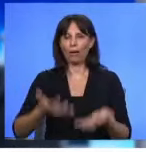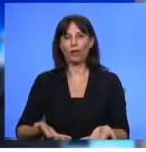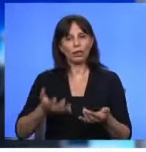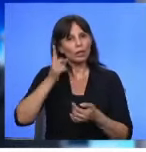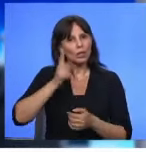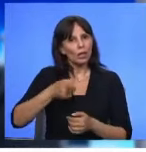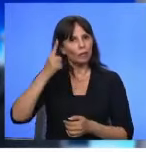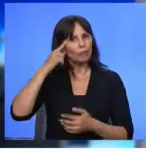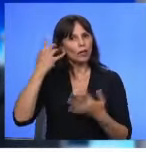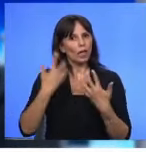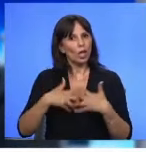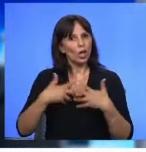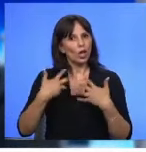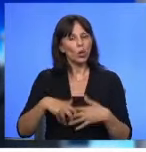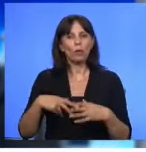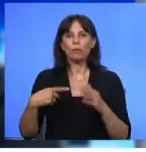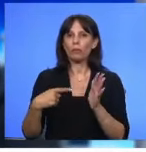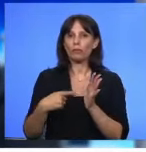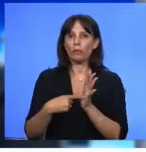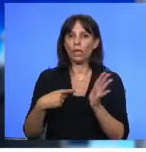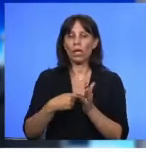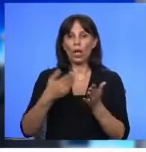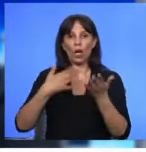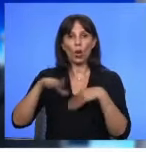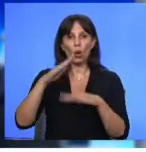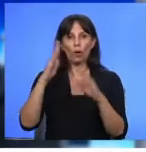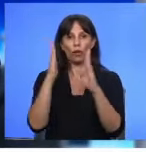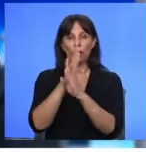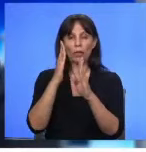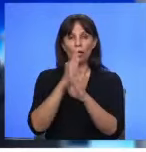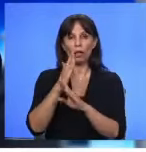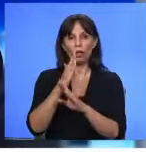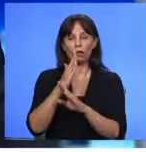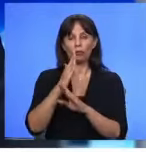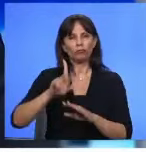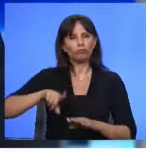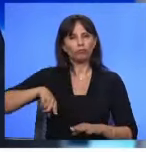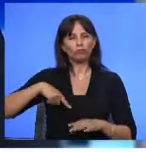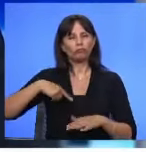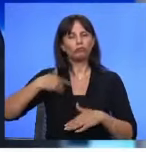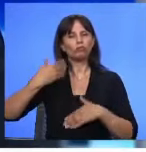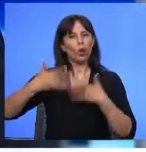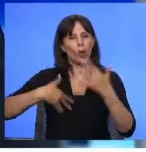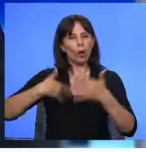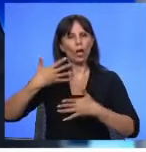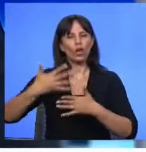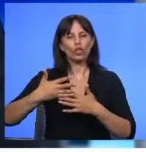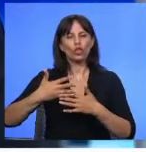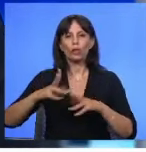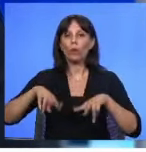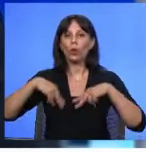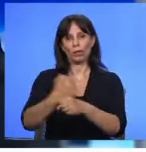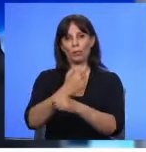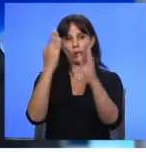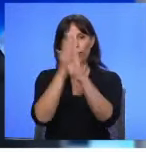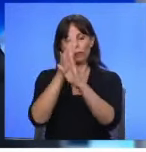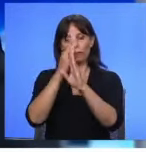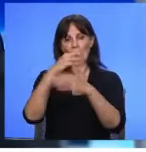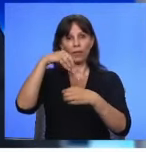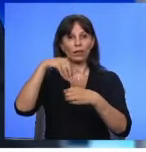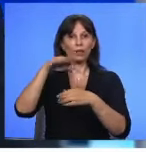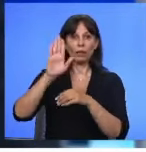כי רבים, אולי אפילו רוב, מחבלים שמשתחררים לאורך השנים, חוזרים לפעילות טרור, עולה בחיים, כולל